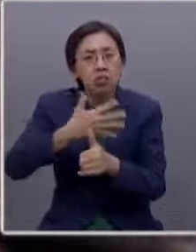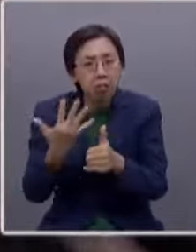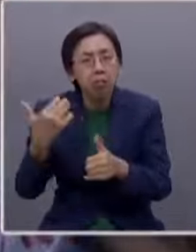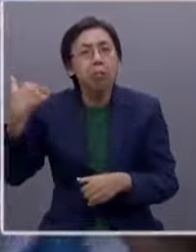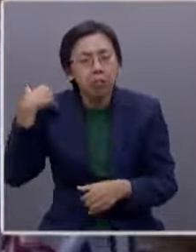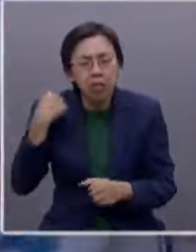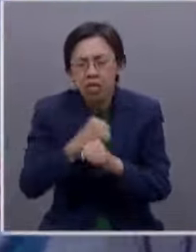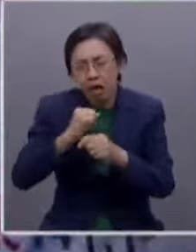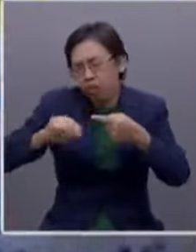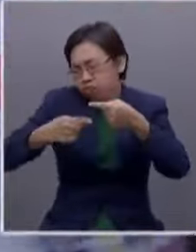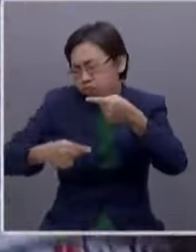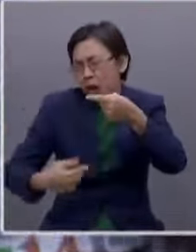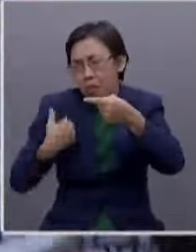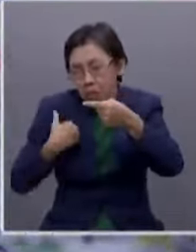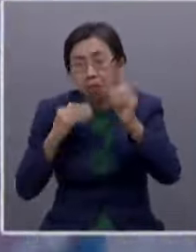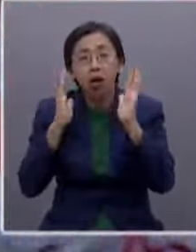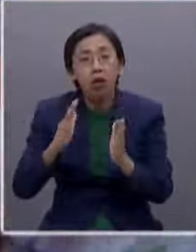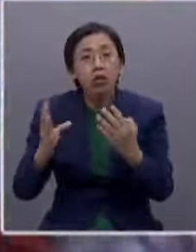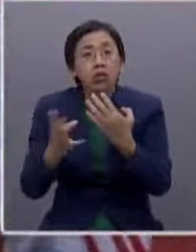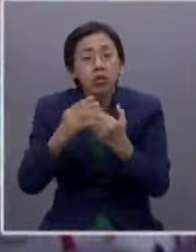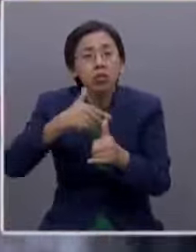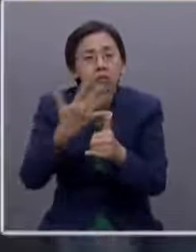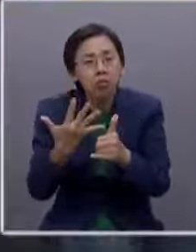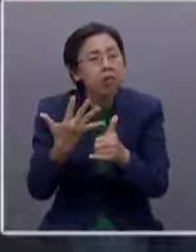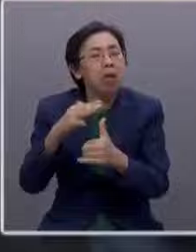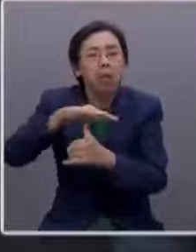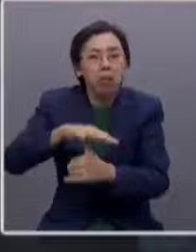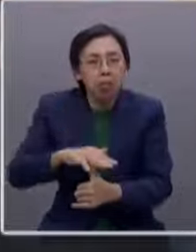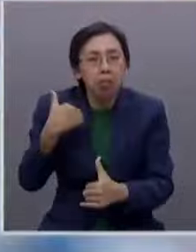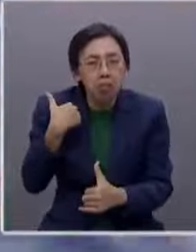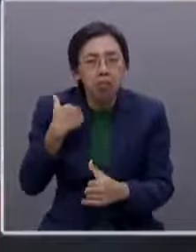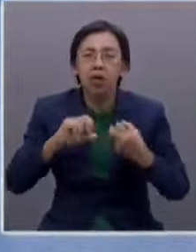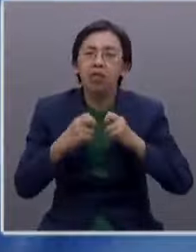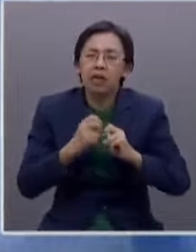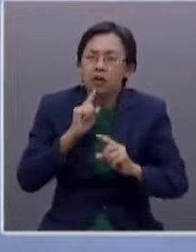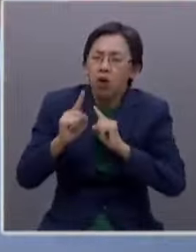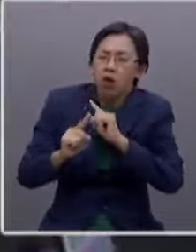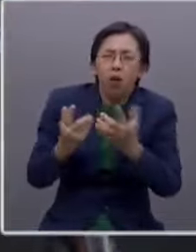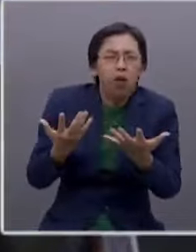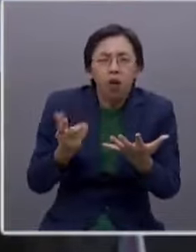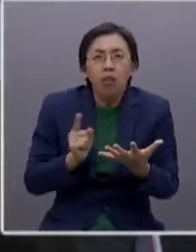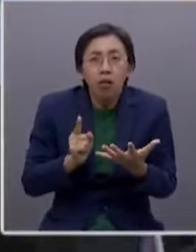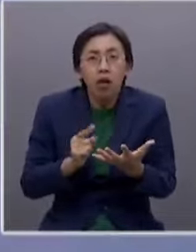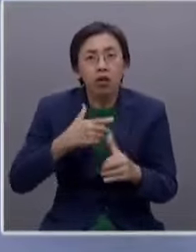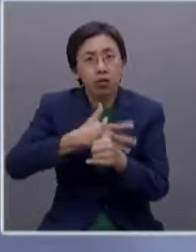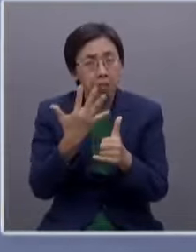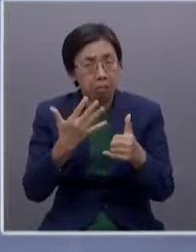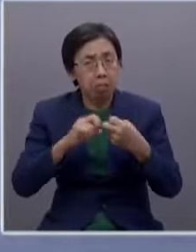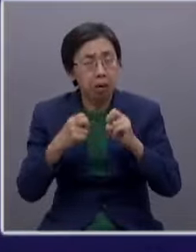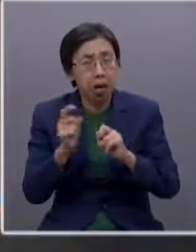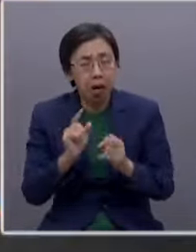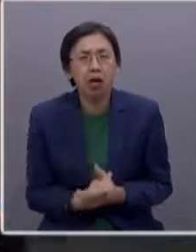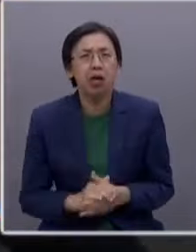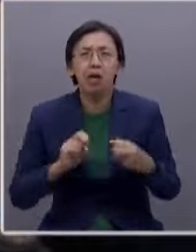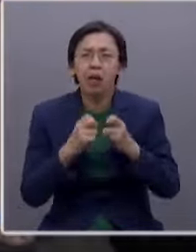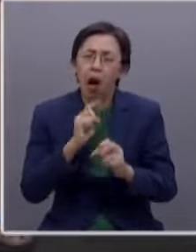นะคะซึ่งยังถูกเลือกปฏิบัติอยู่อ่ะค่ะสถิติการน้องเรียนเป็นยังไงกันบ้างครับในเรื่องการละเมิดเกี่ยวกับเรื่องความหลากหลายทงเพศอมาเรื่อยๆเลย